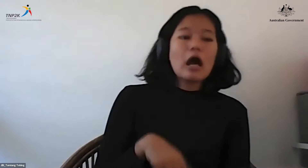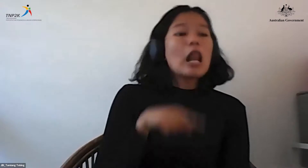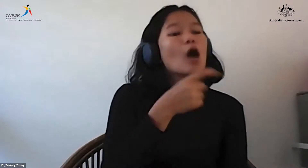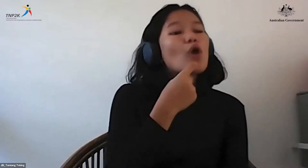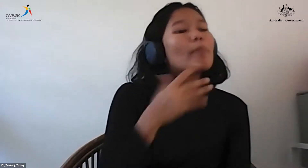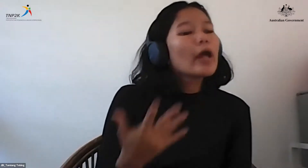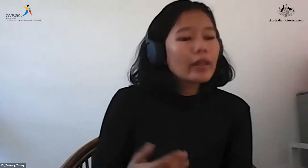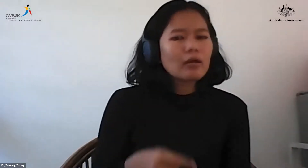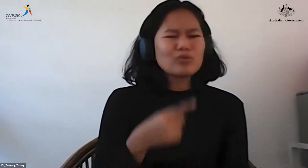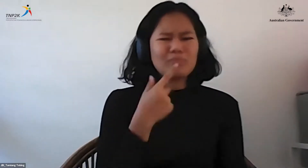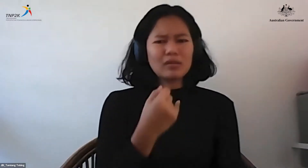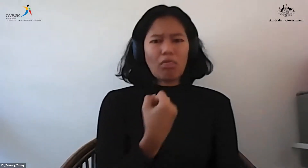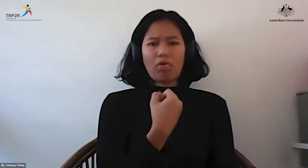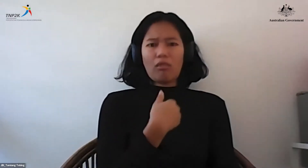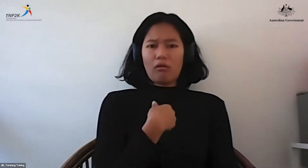menyalahkan saya.